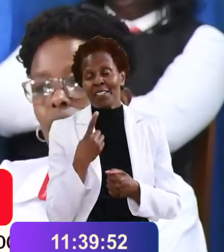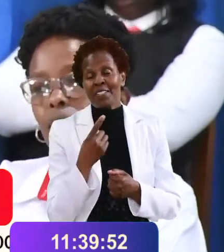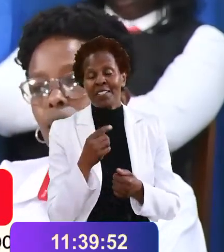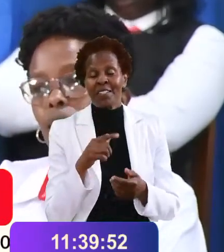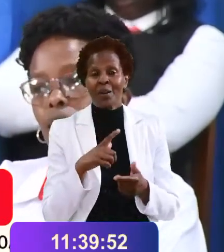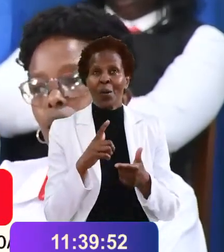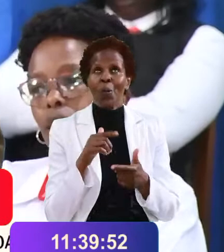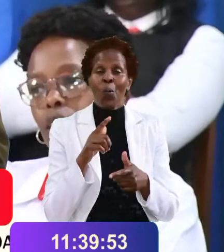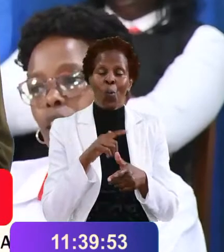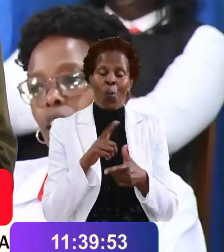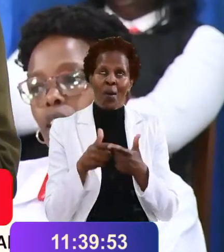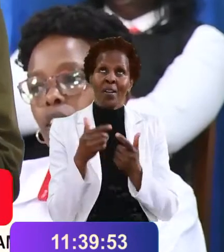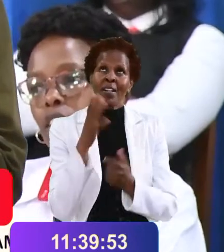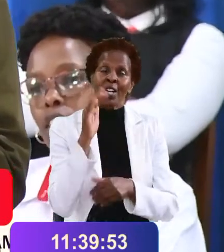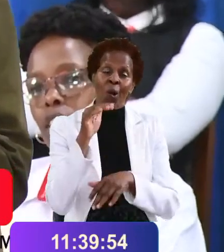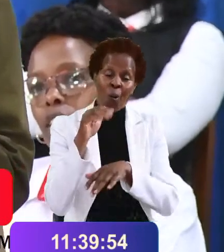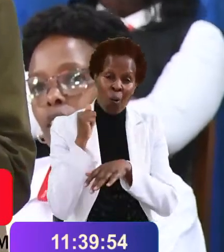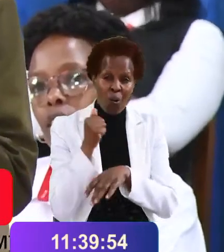akiniita